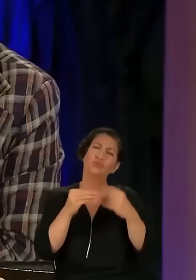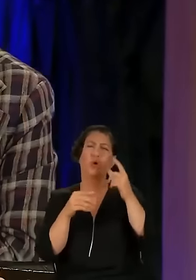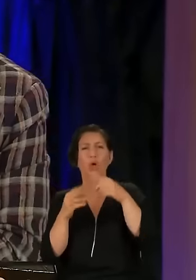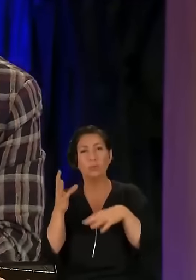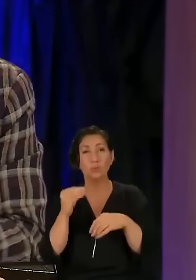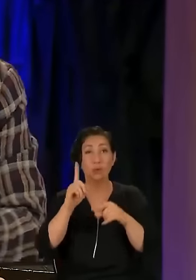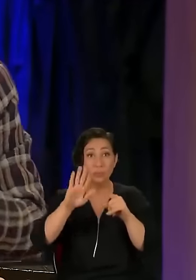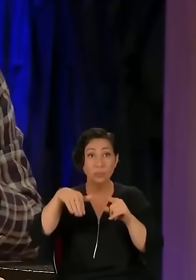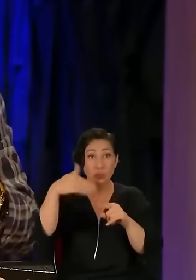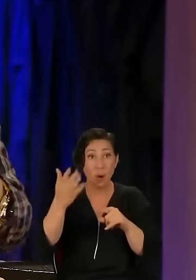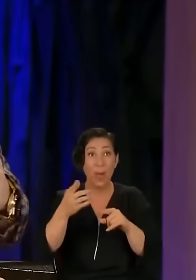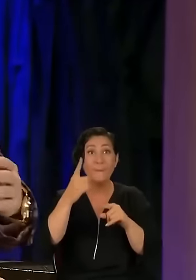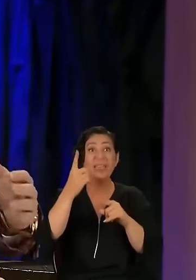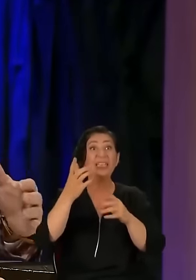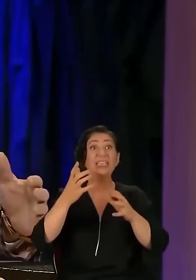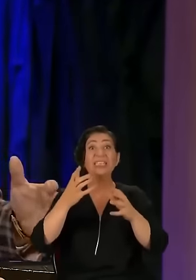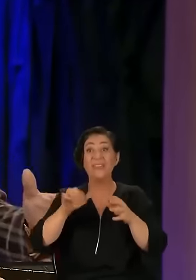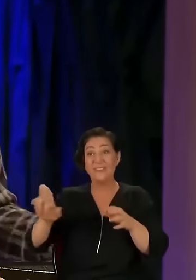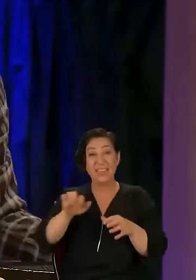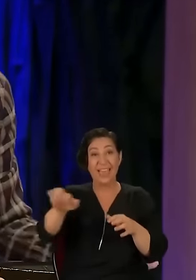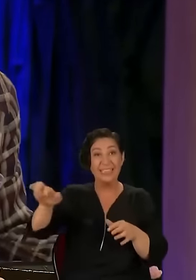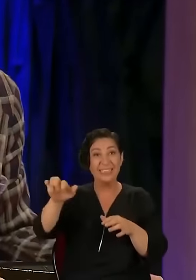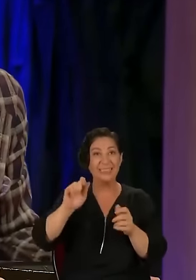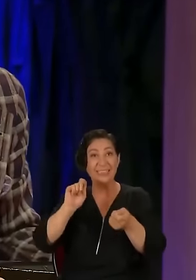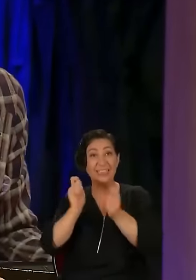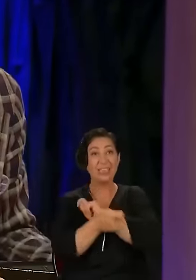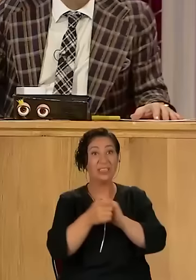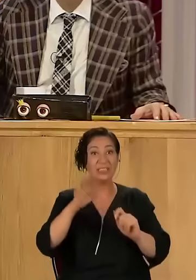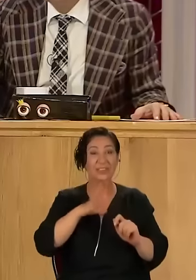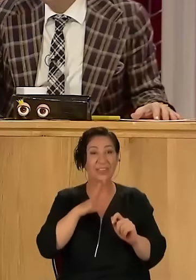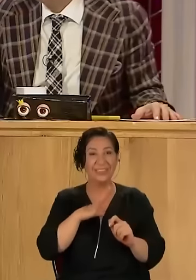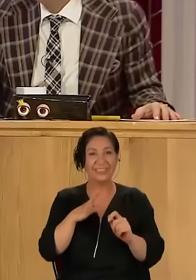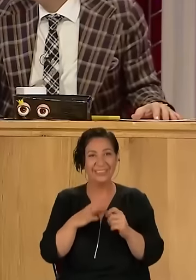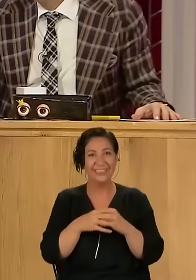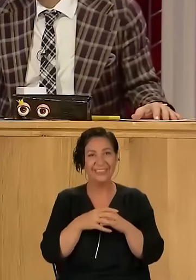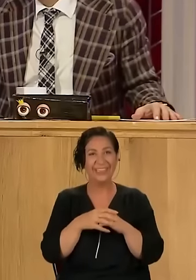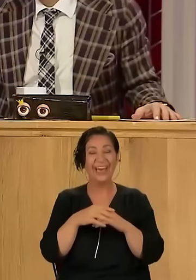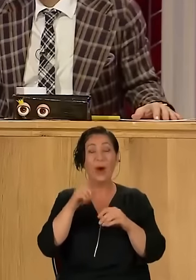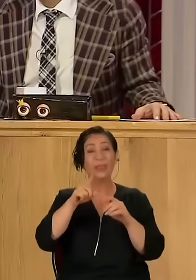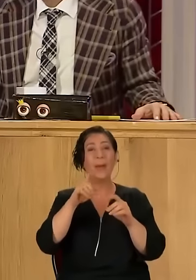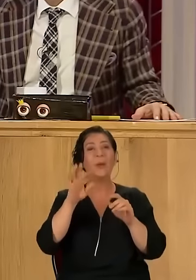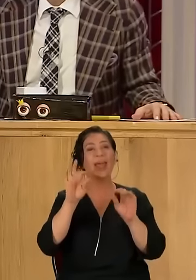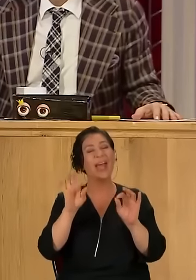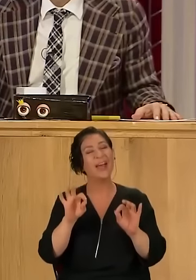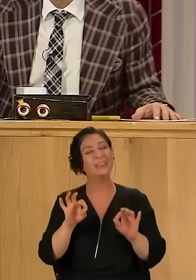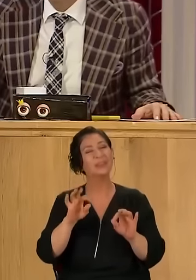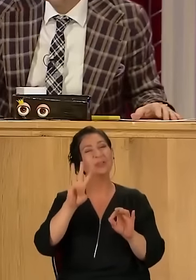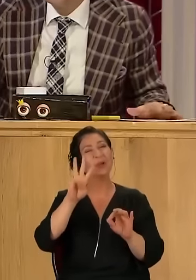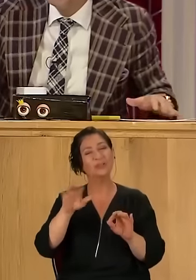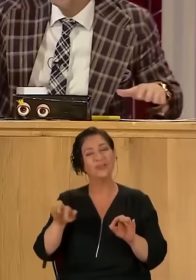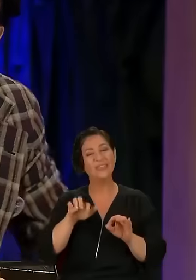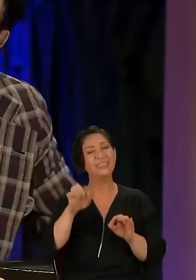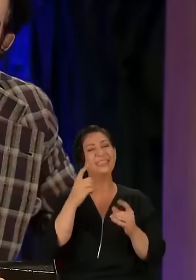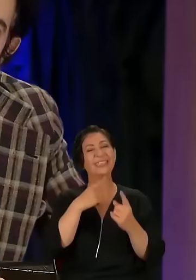falan. Oradan sonra bir vites değiştirişi var. Yani... Oradan böyle dördüncü